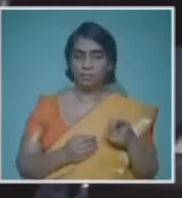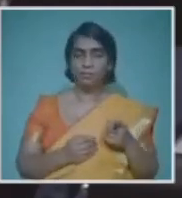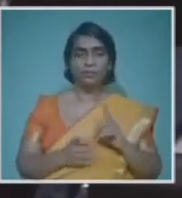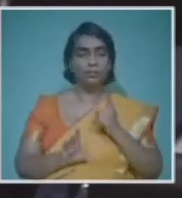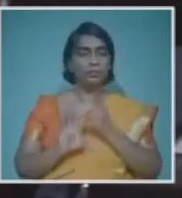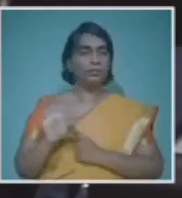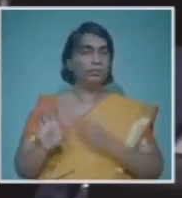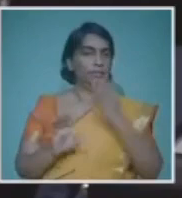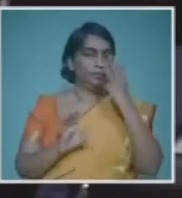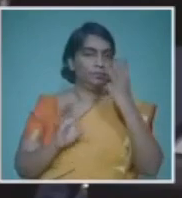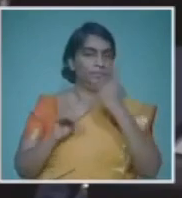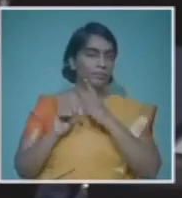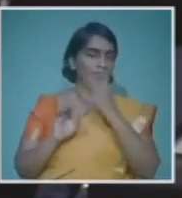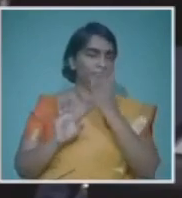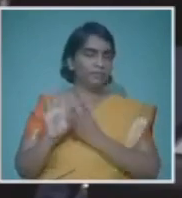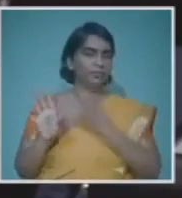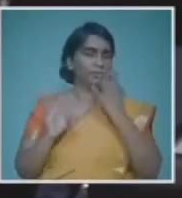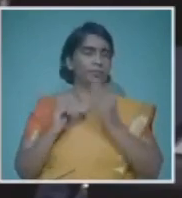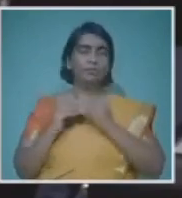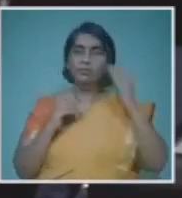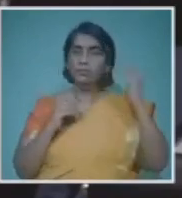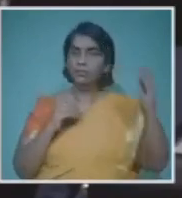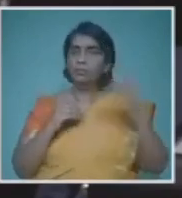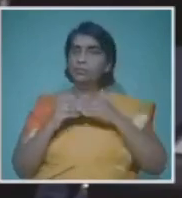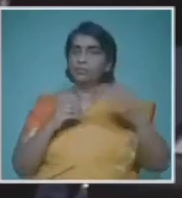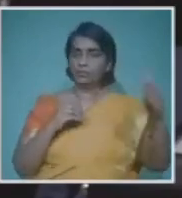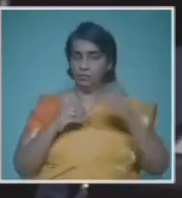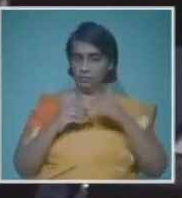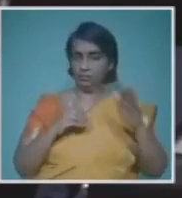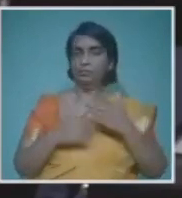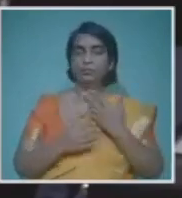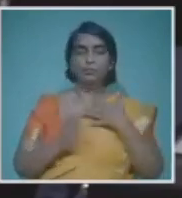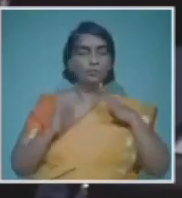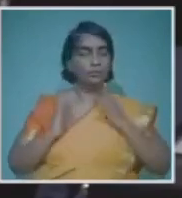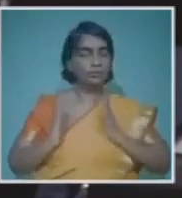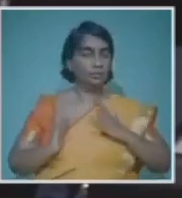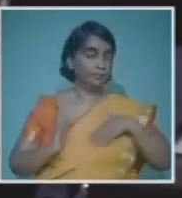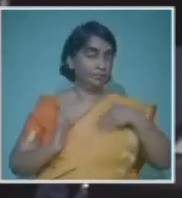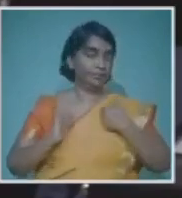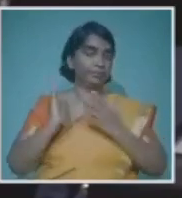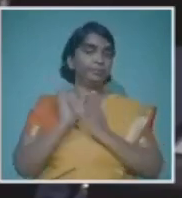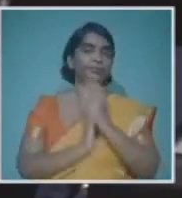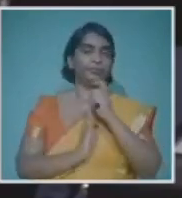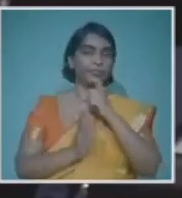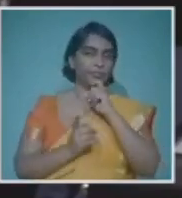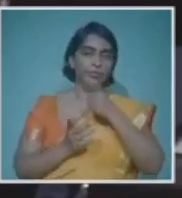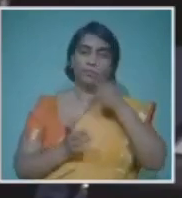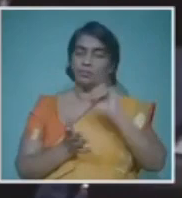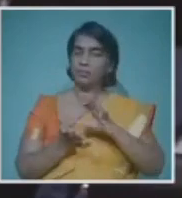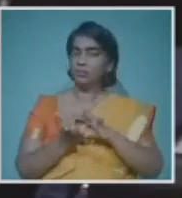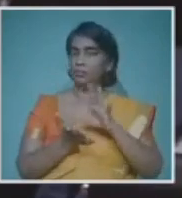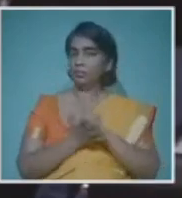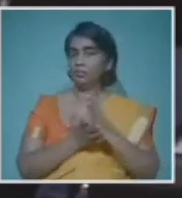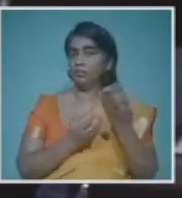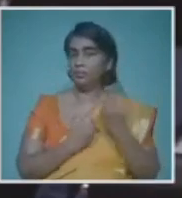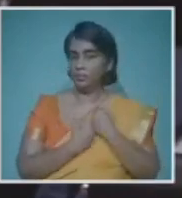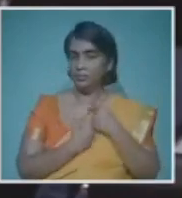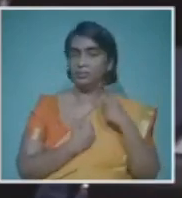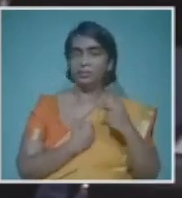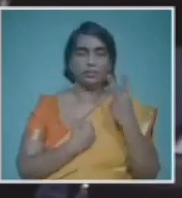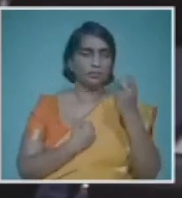වසර 3 සිට 4ක දක්වා කාලයක් ගත වෙනවා මූලික අයිතිවාසිකම් නඩුවක තීන්දුවක් ලබා ගන්න.